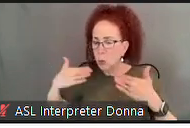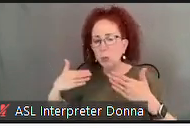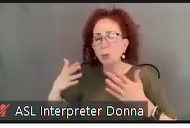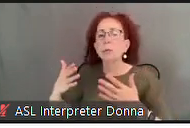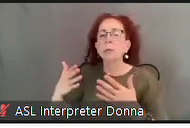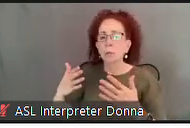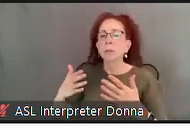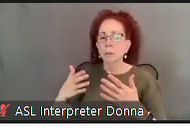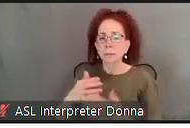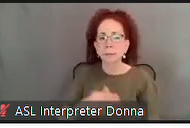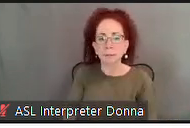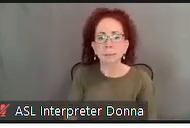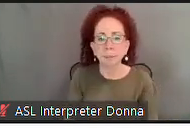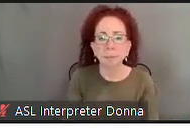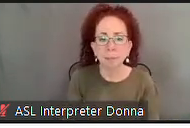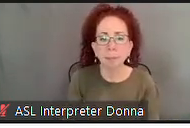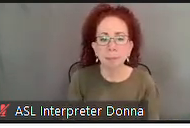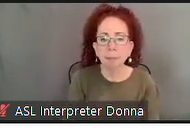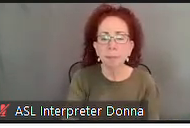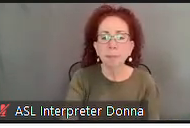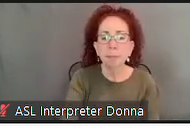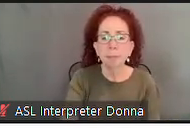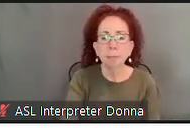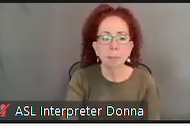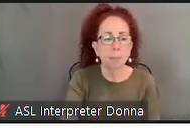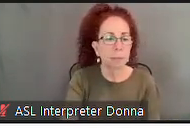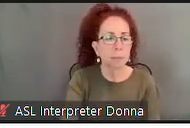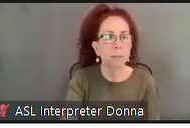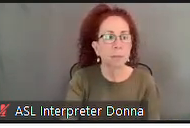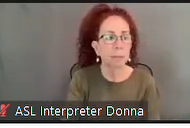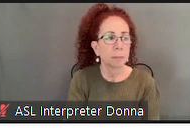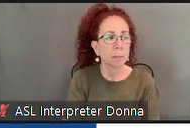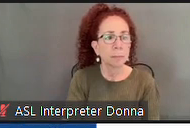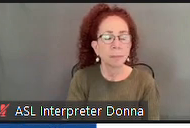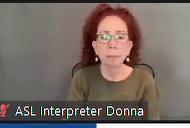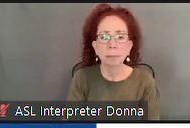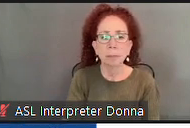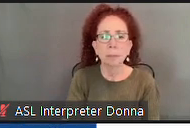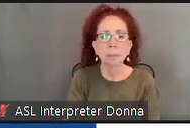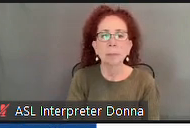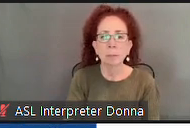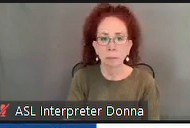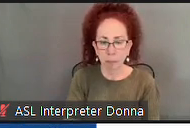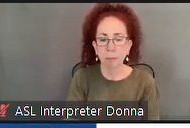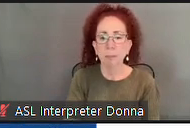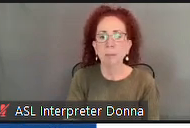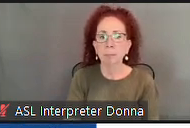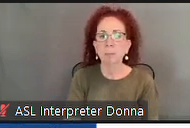地方，来用湿毛巾帮他擦。